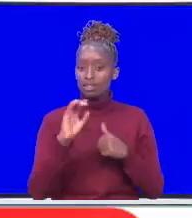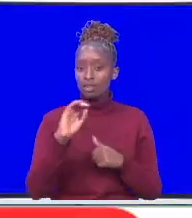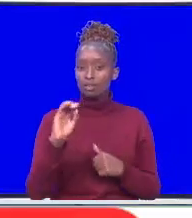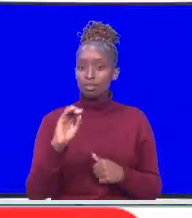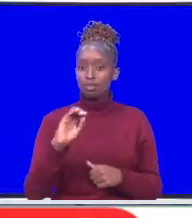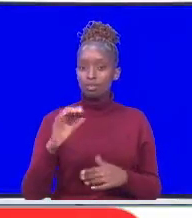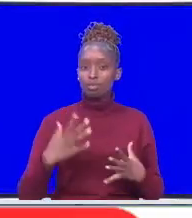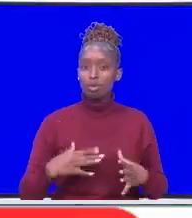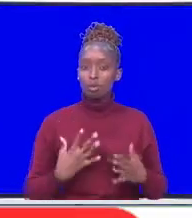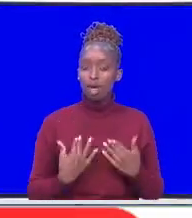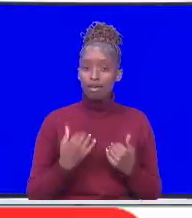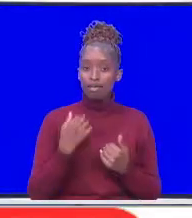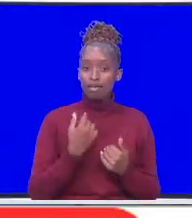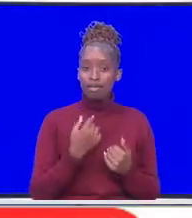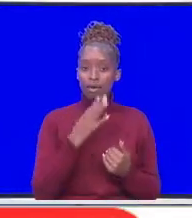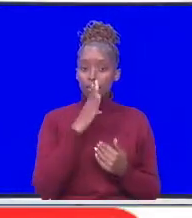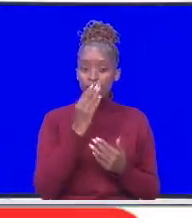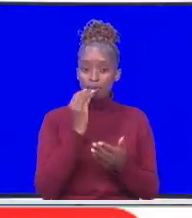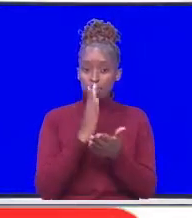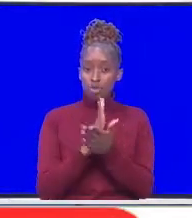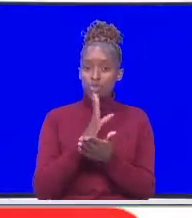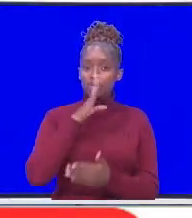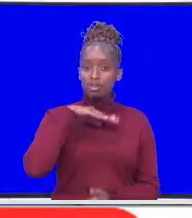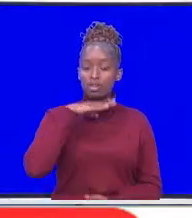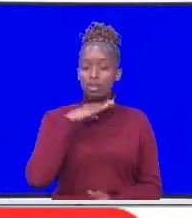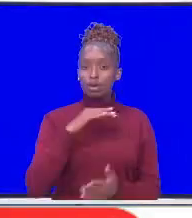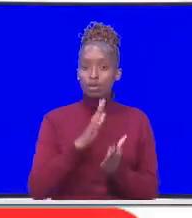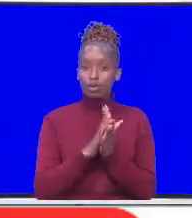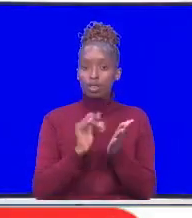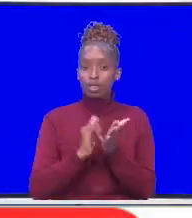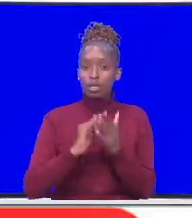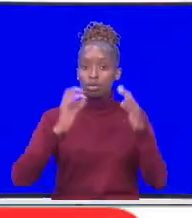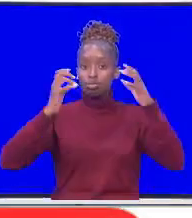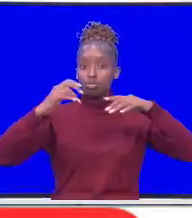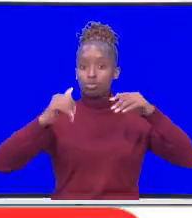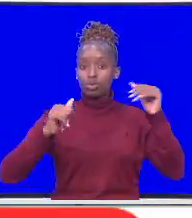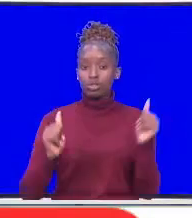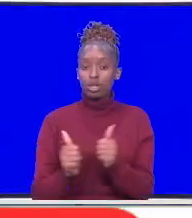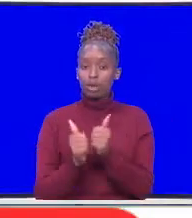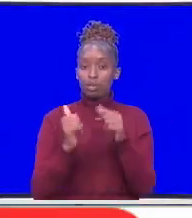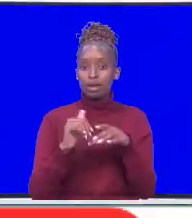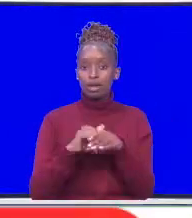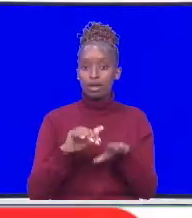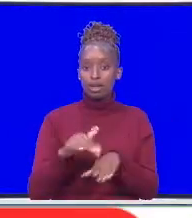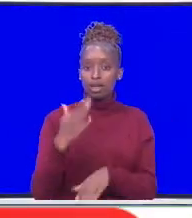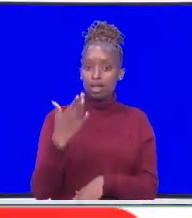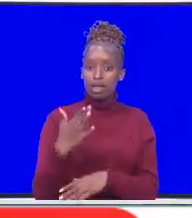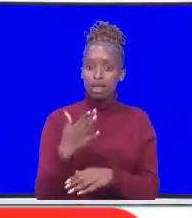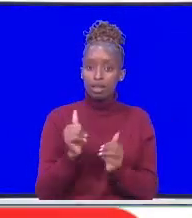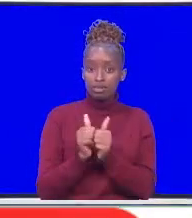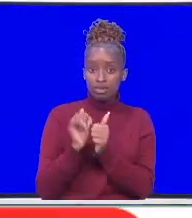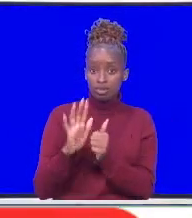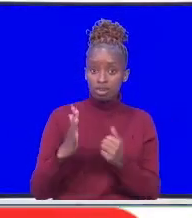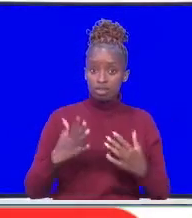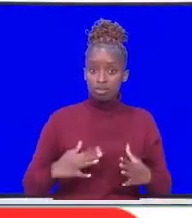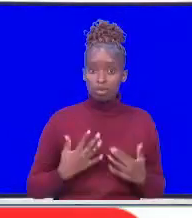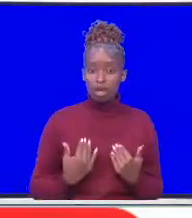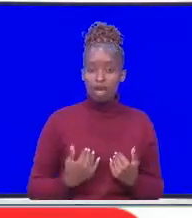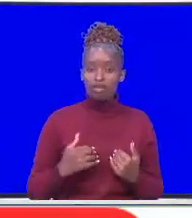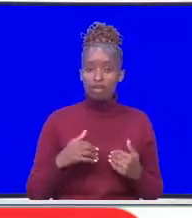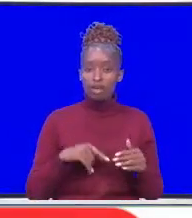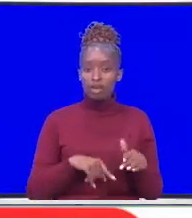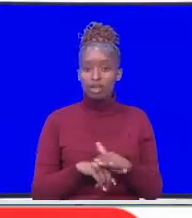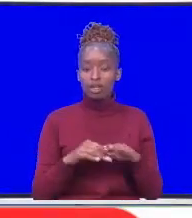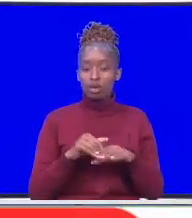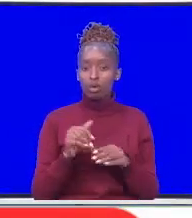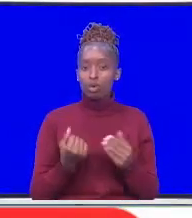kuaga dunia kufuatia mvua hiyo ambayo imesababisha mafuriko katika maeneo mengi. Watu 15 hii leo wakizama baada ya lori